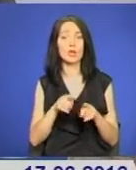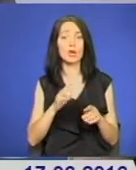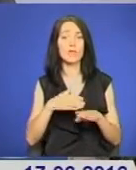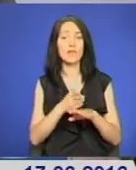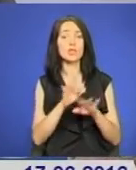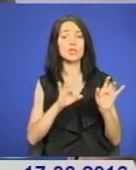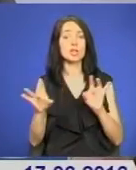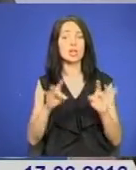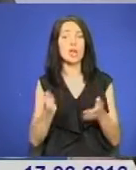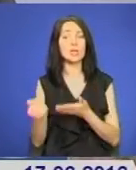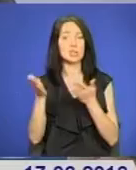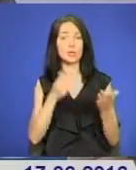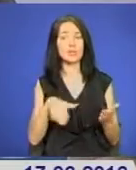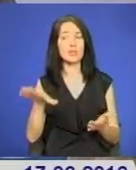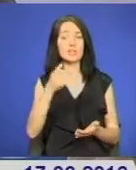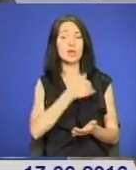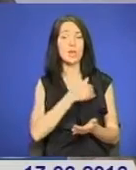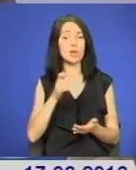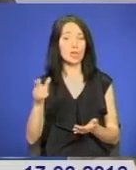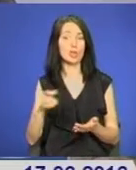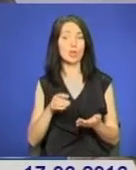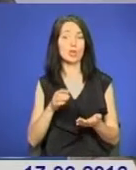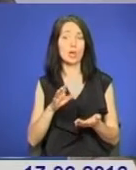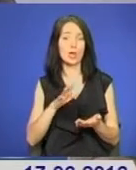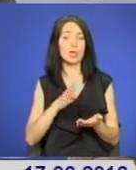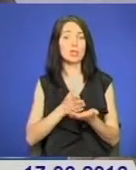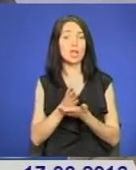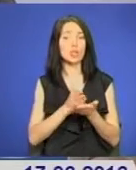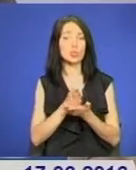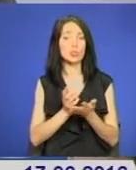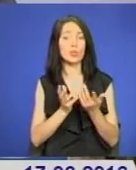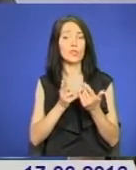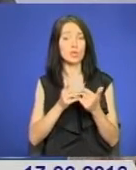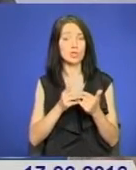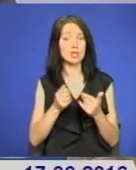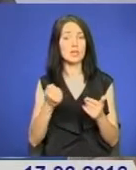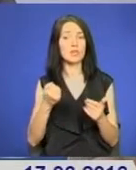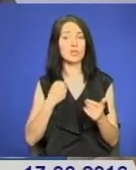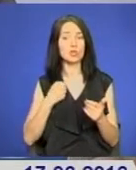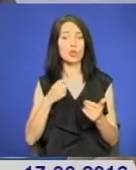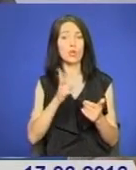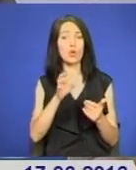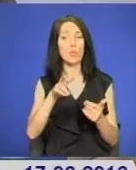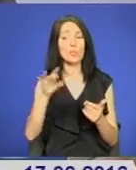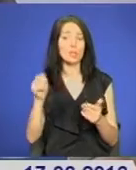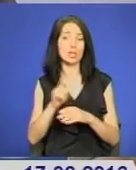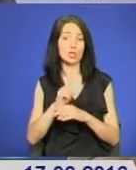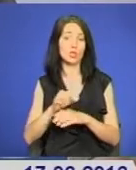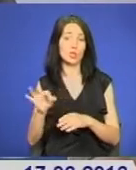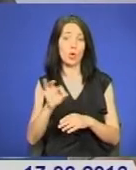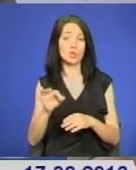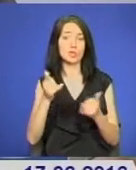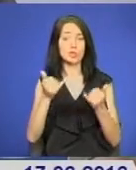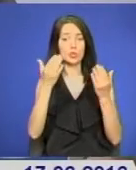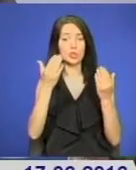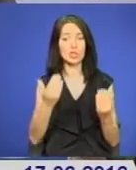реклами запросити всіх бажаючих проходити службу, в тому числі і в військових комісаріатах Тернопільської області. На